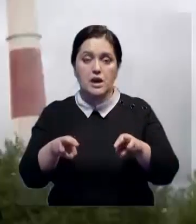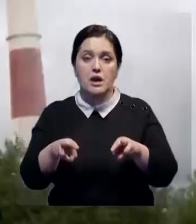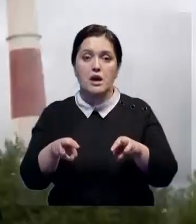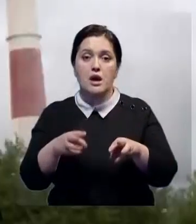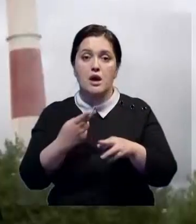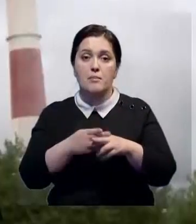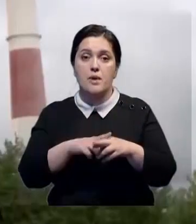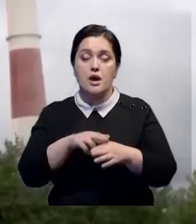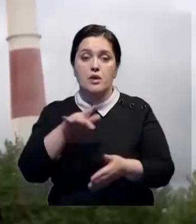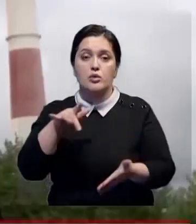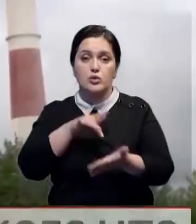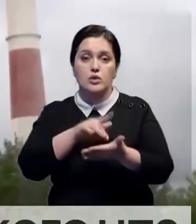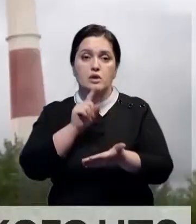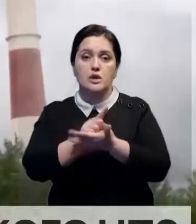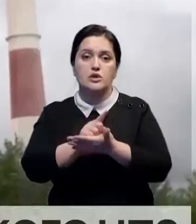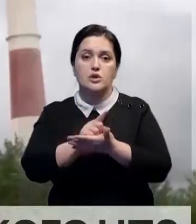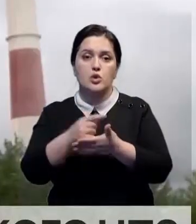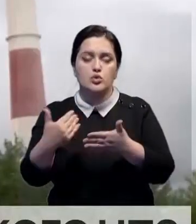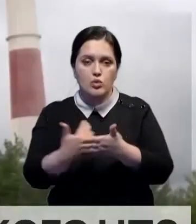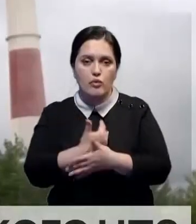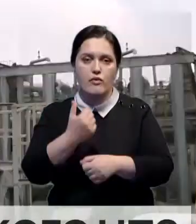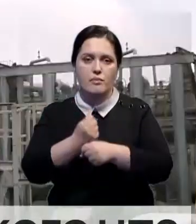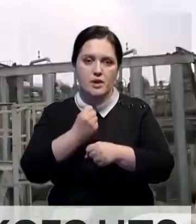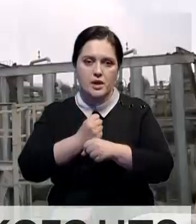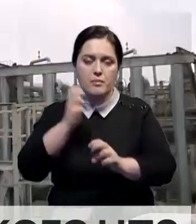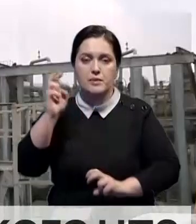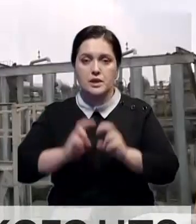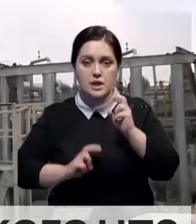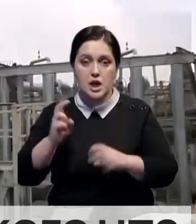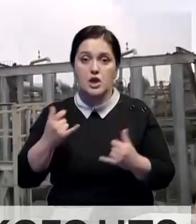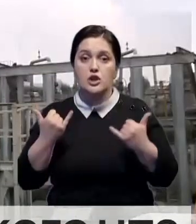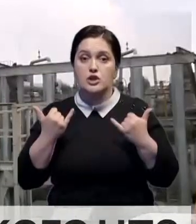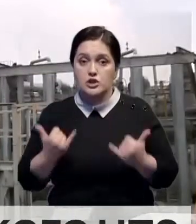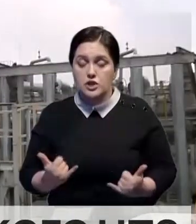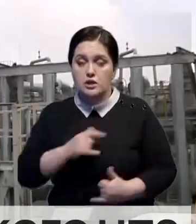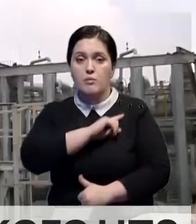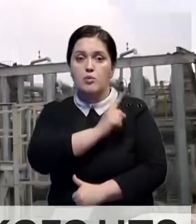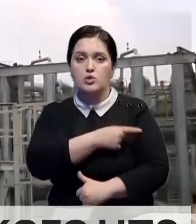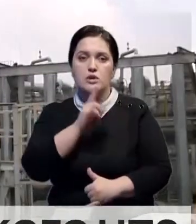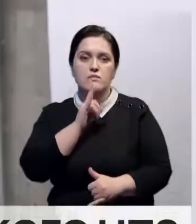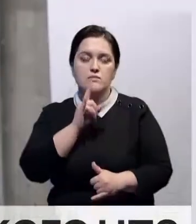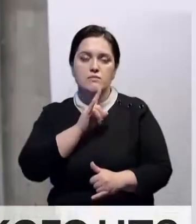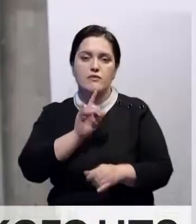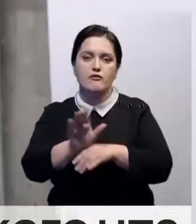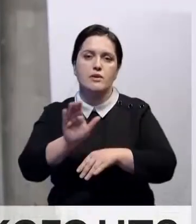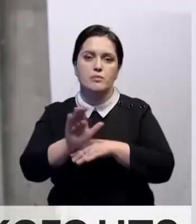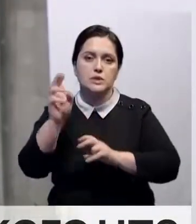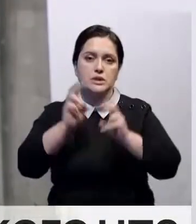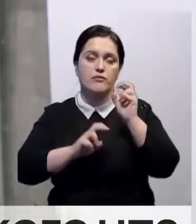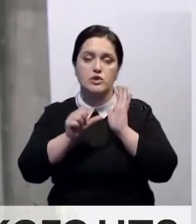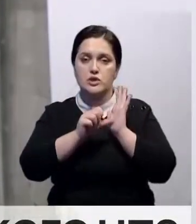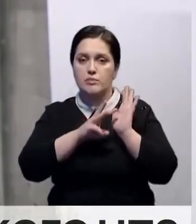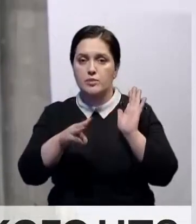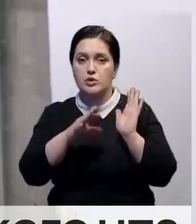подчеркнув, что параллельно в мегаполисе должны возводиться новые перерабатывающие предприятия. Отмечу, сейчас мощность НПЗ 6 миллионов